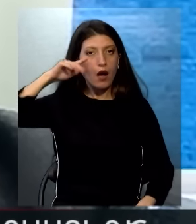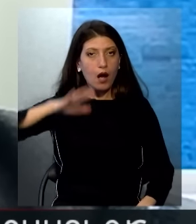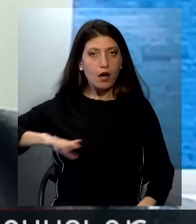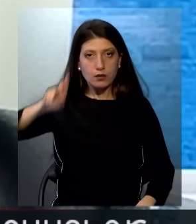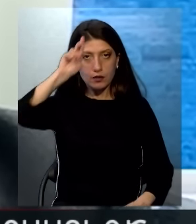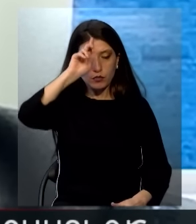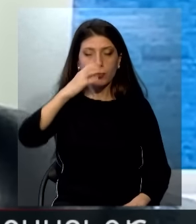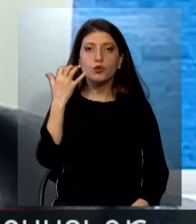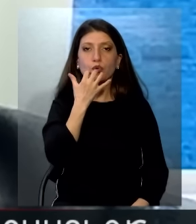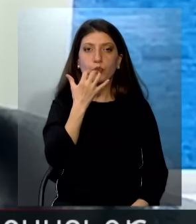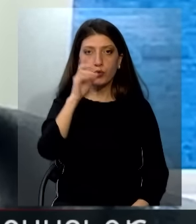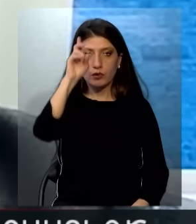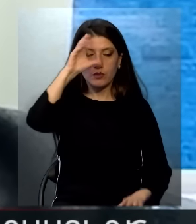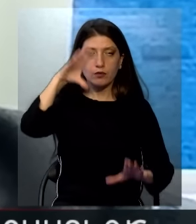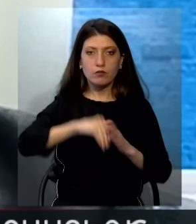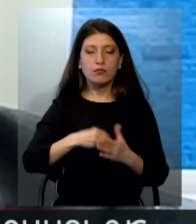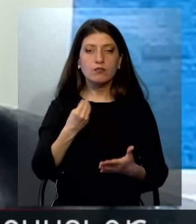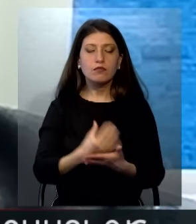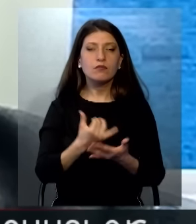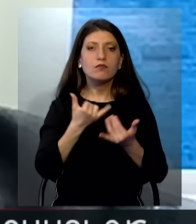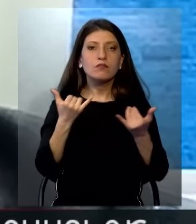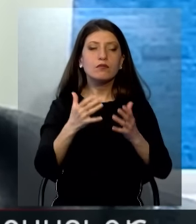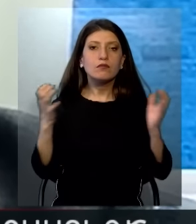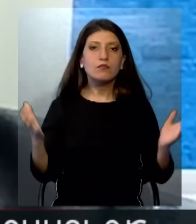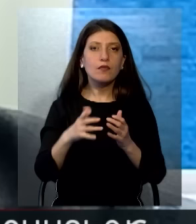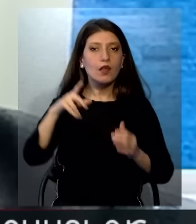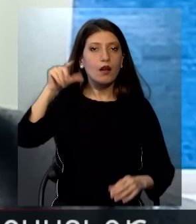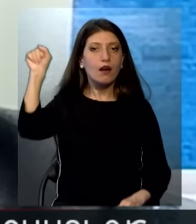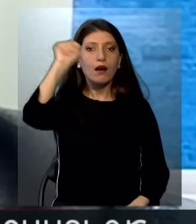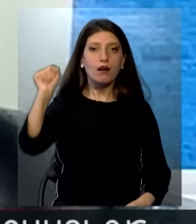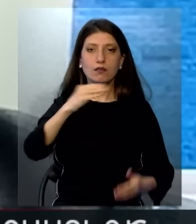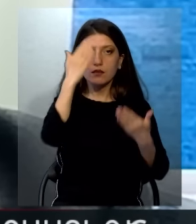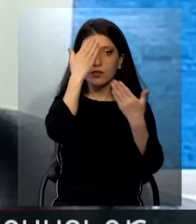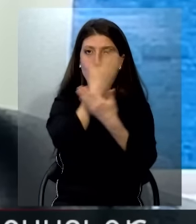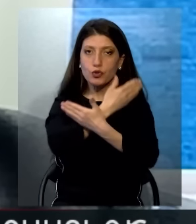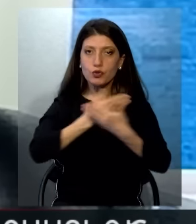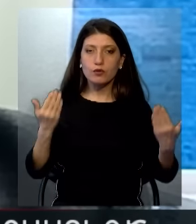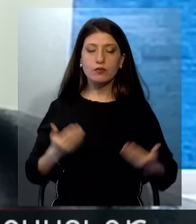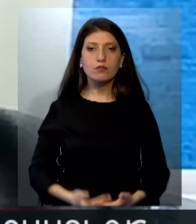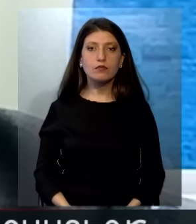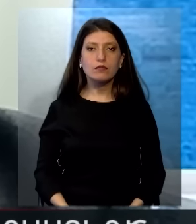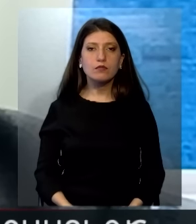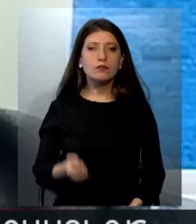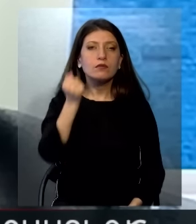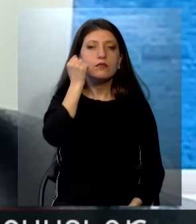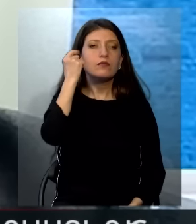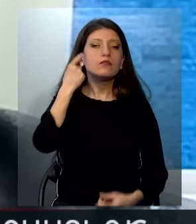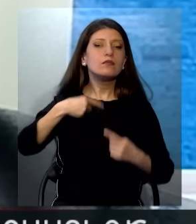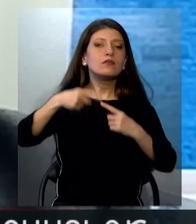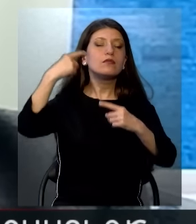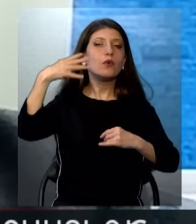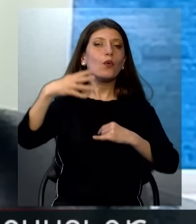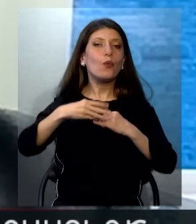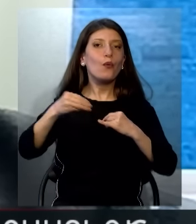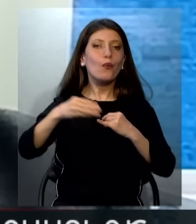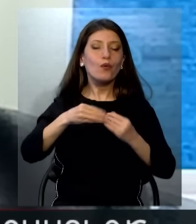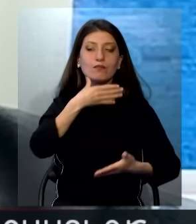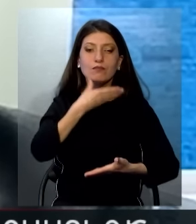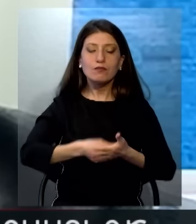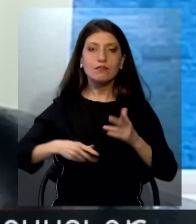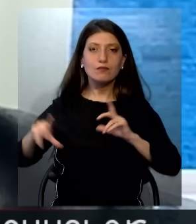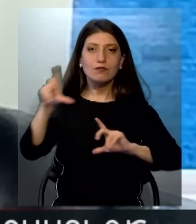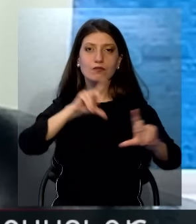թե Սփյուռքի մեջ վար պահելու Արցախի ժողովրդին իր բավարարական հողերում վերադարձի